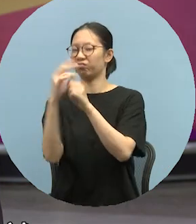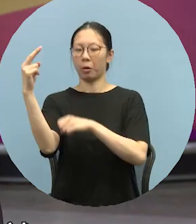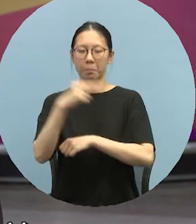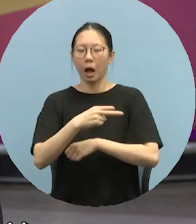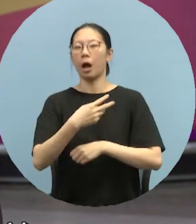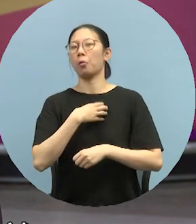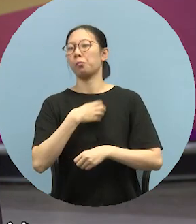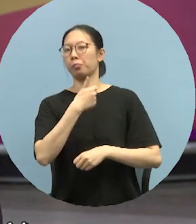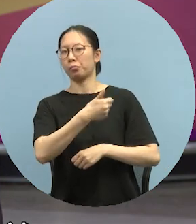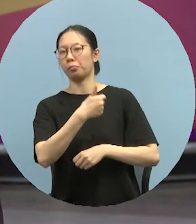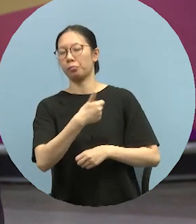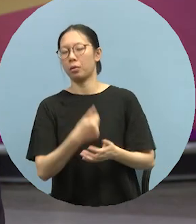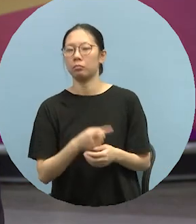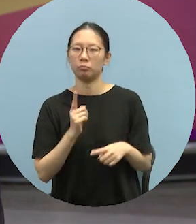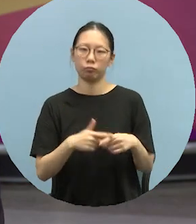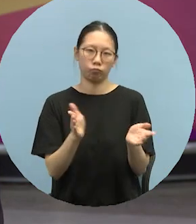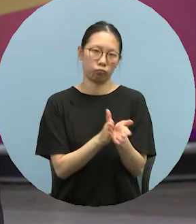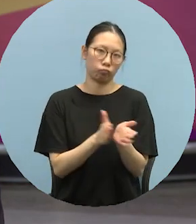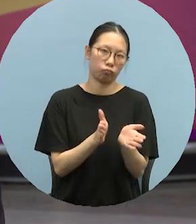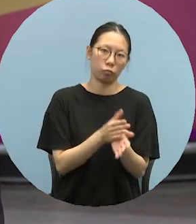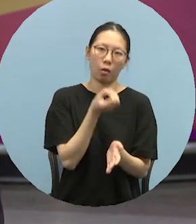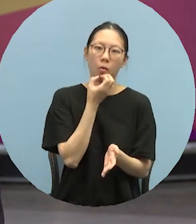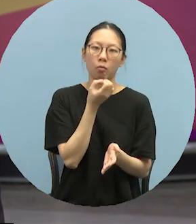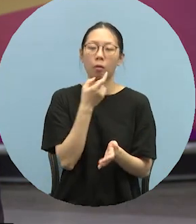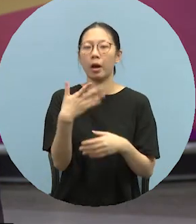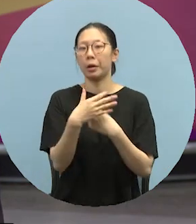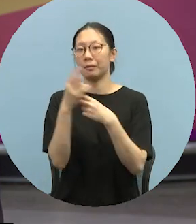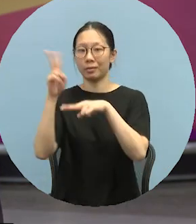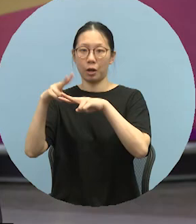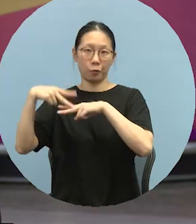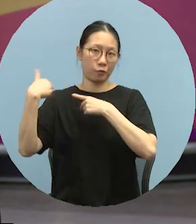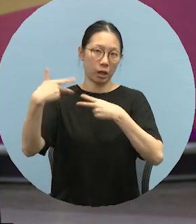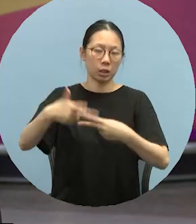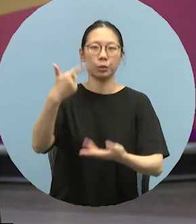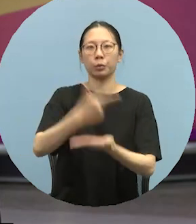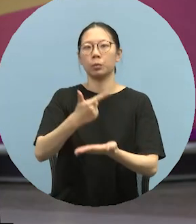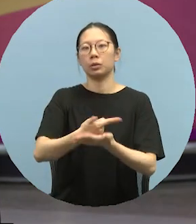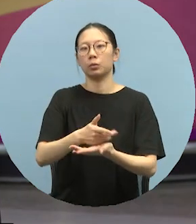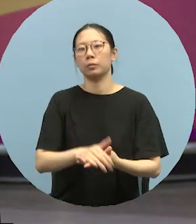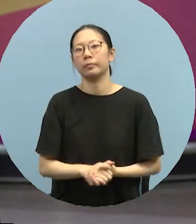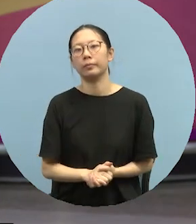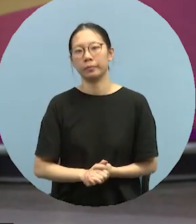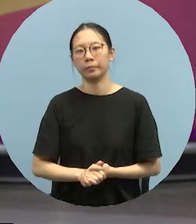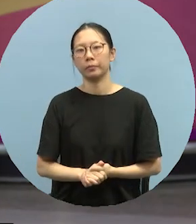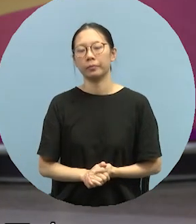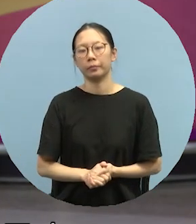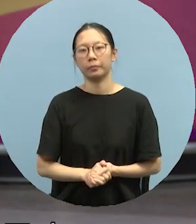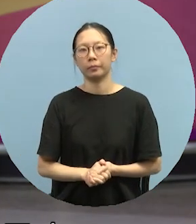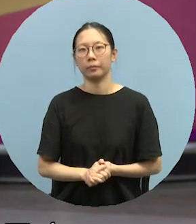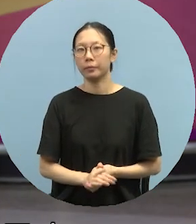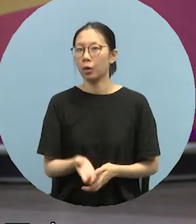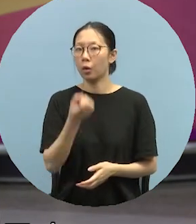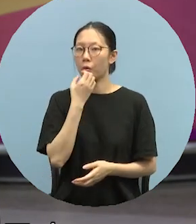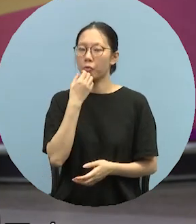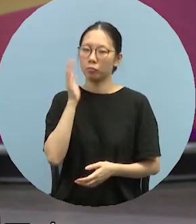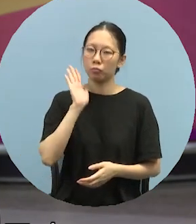的成就，高度評價香港在國家發展裏面的重要作用，並